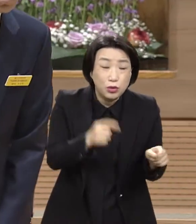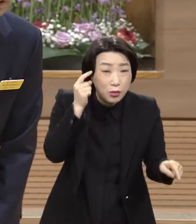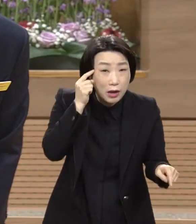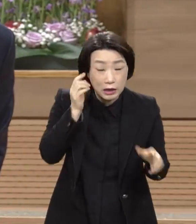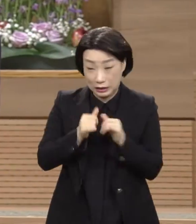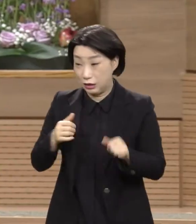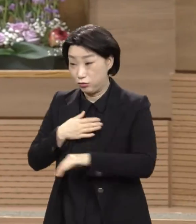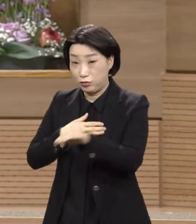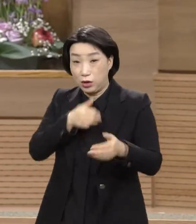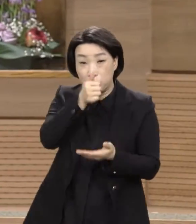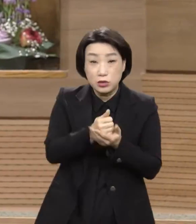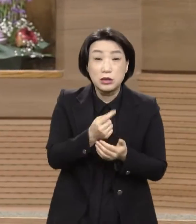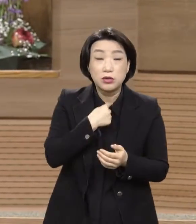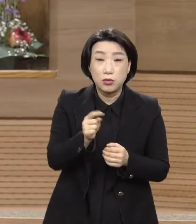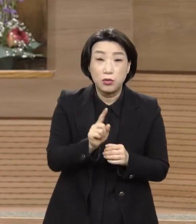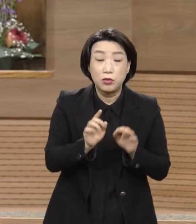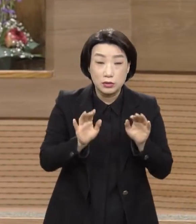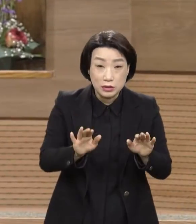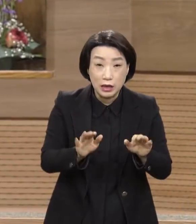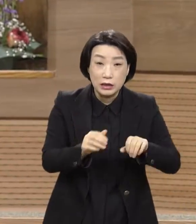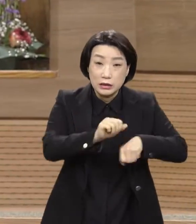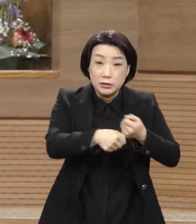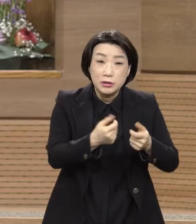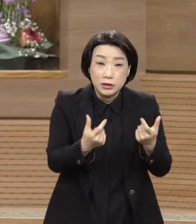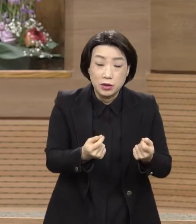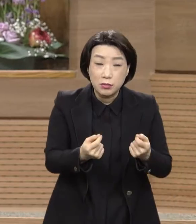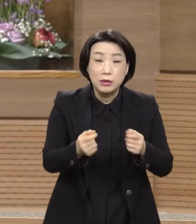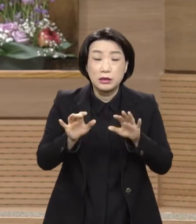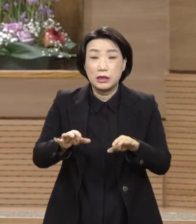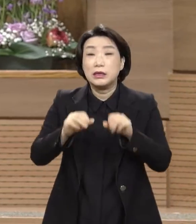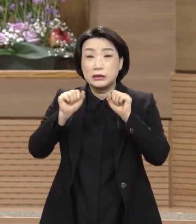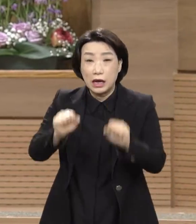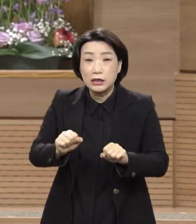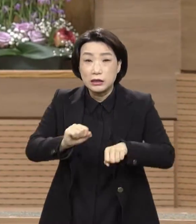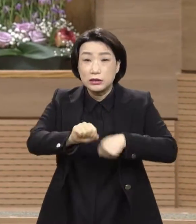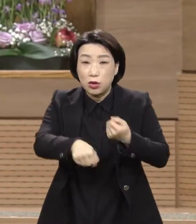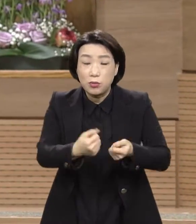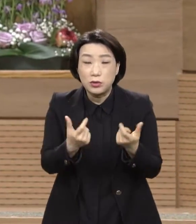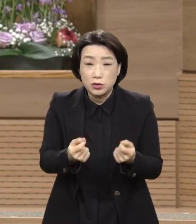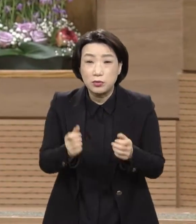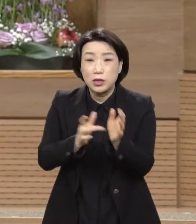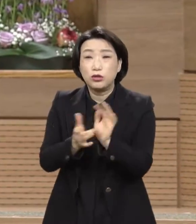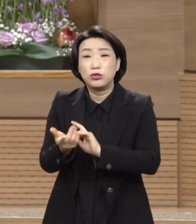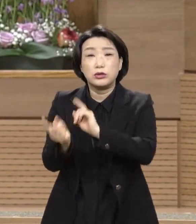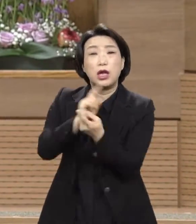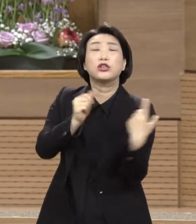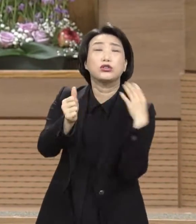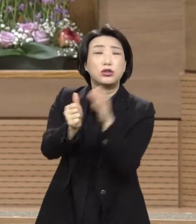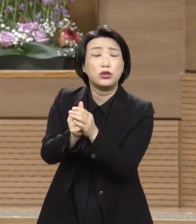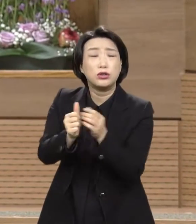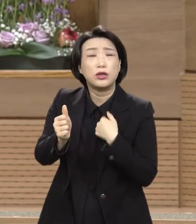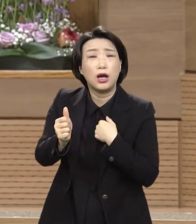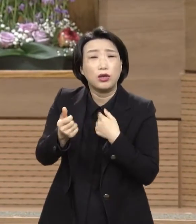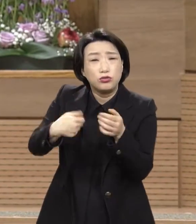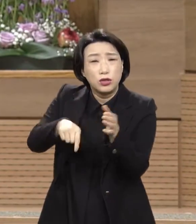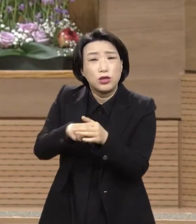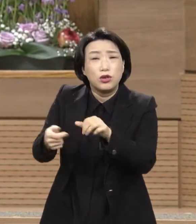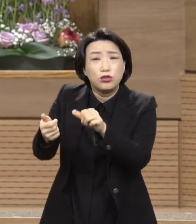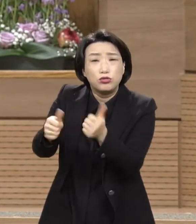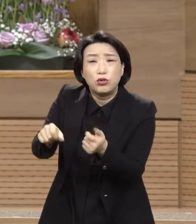짓고 짐승처럼 생축처럼 예수님은 그렇게 나 위에 죽어야